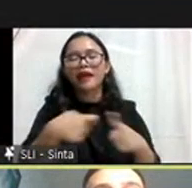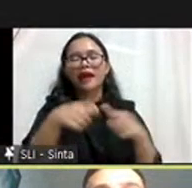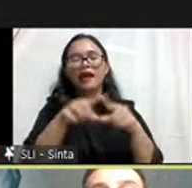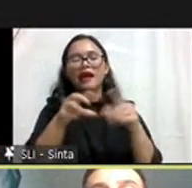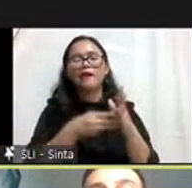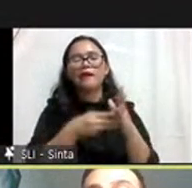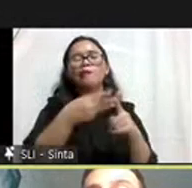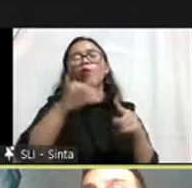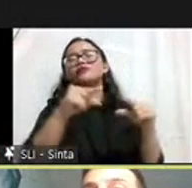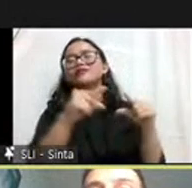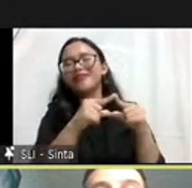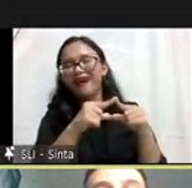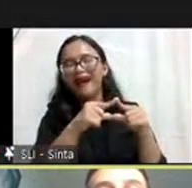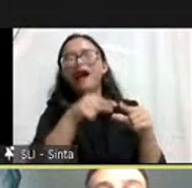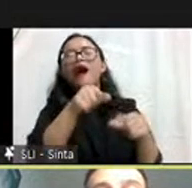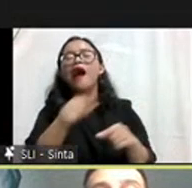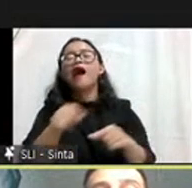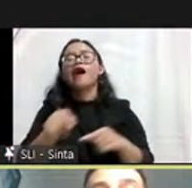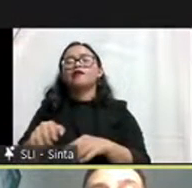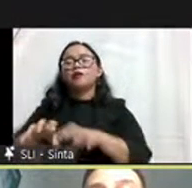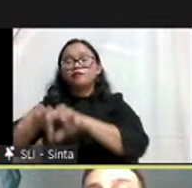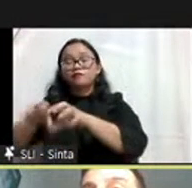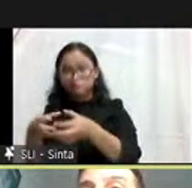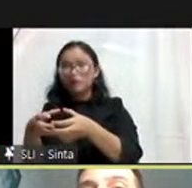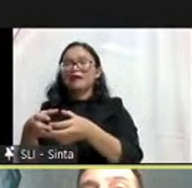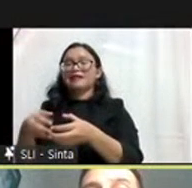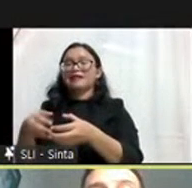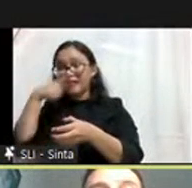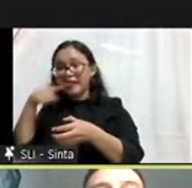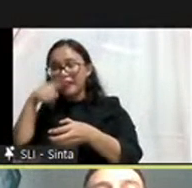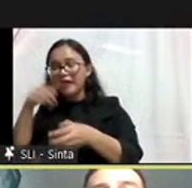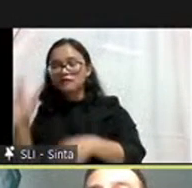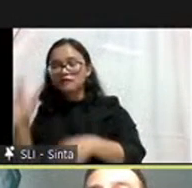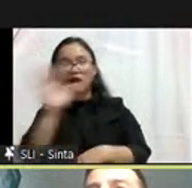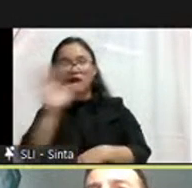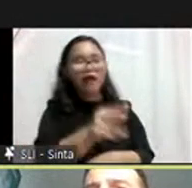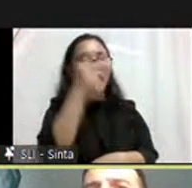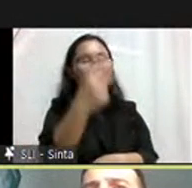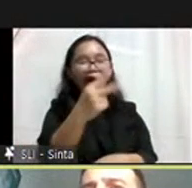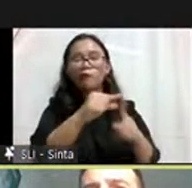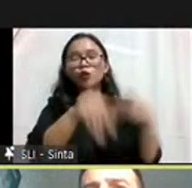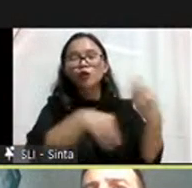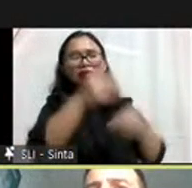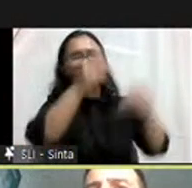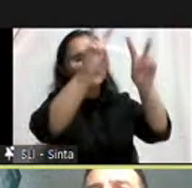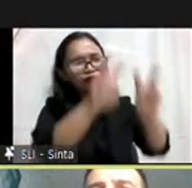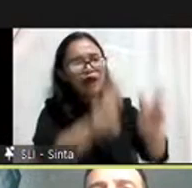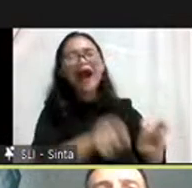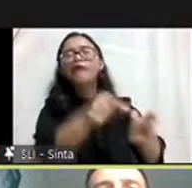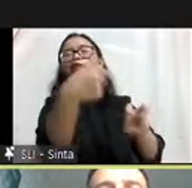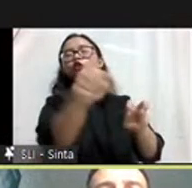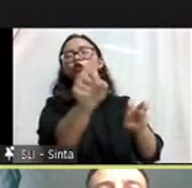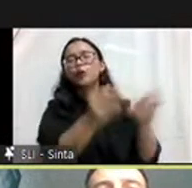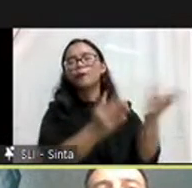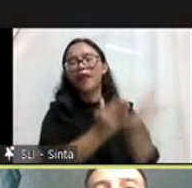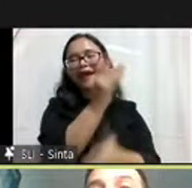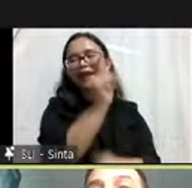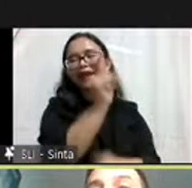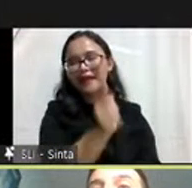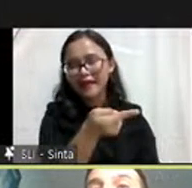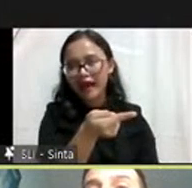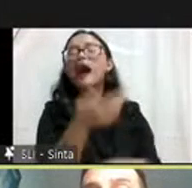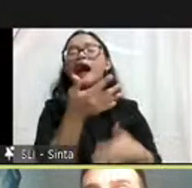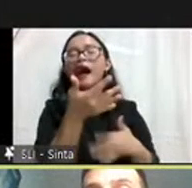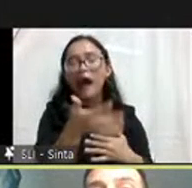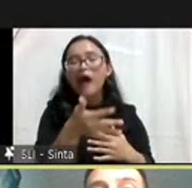perusahaan ini melanggar kewajiban mereka tidak bisa menghargai hses manusia dan Komisi menemukan bahwa ternyata Meskipun mereka keluar dari